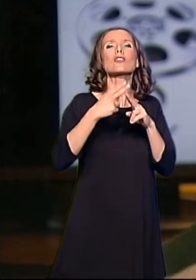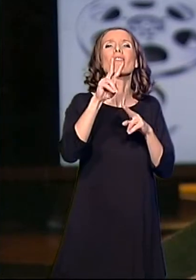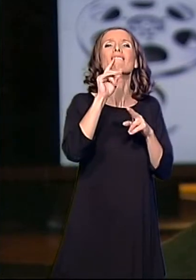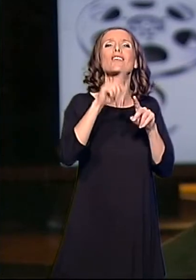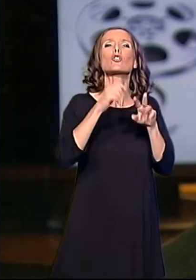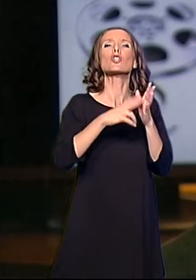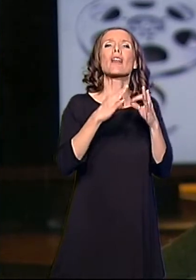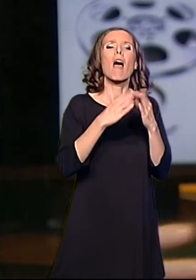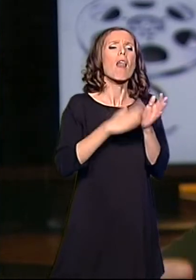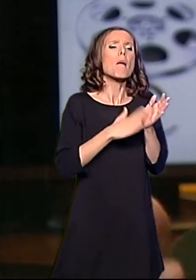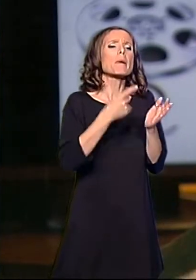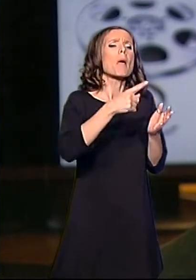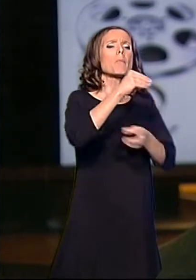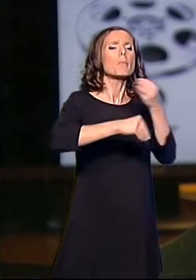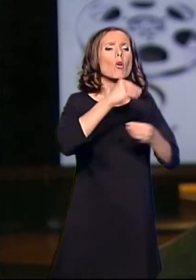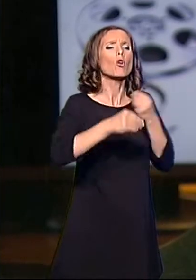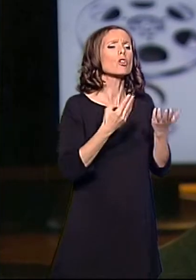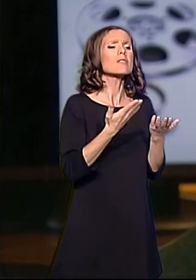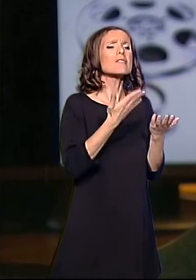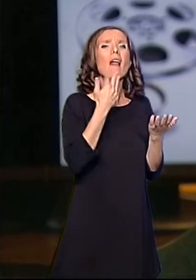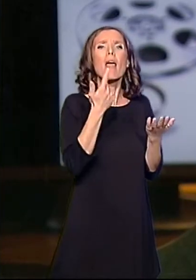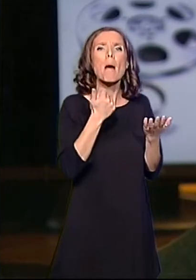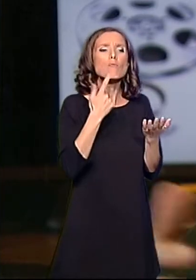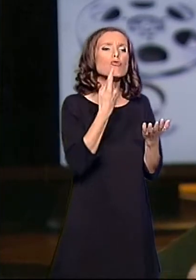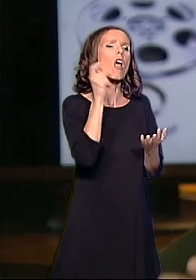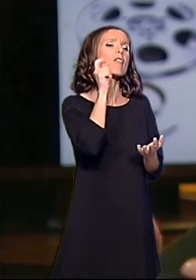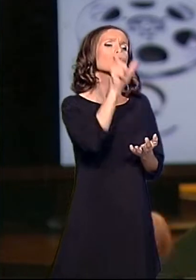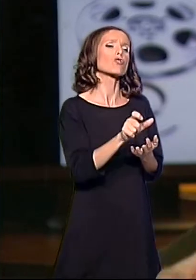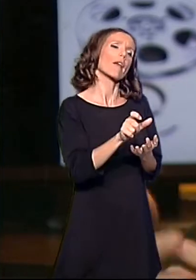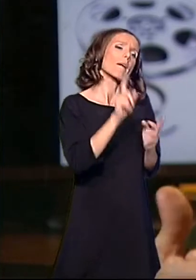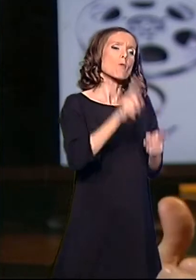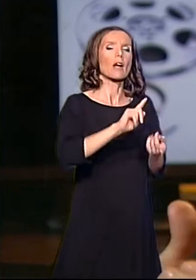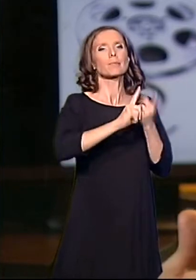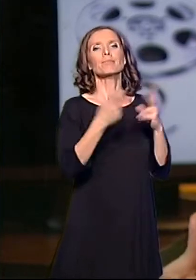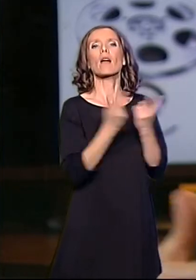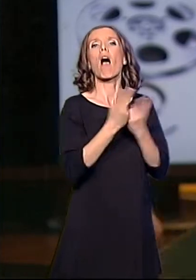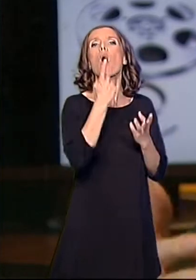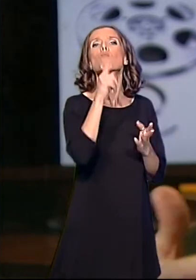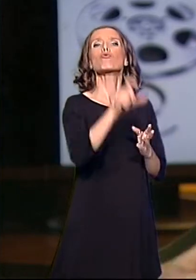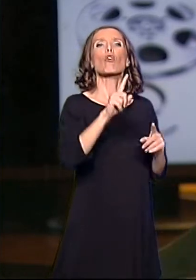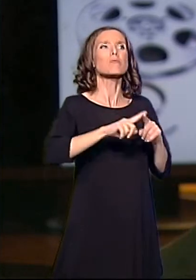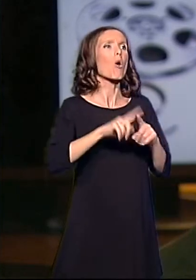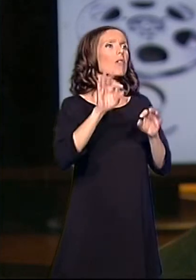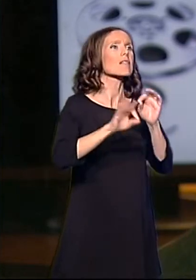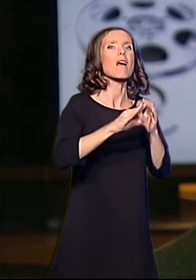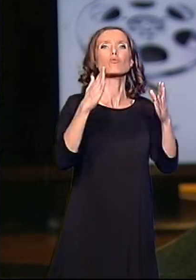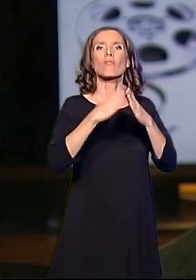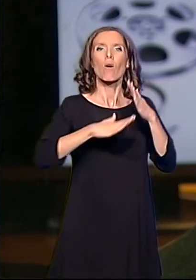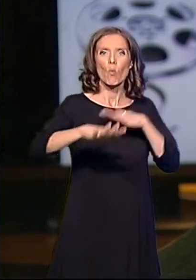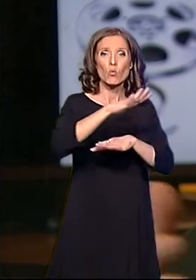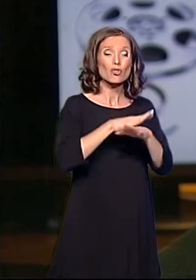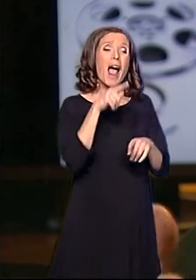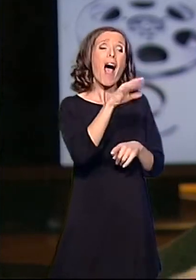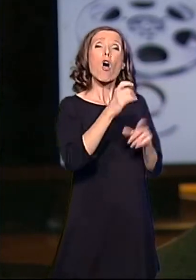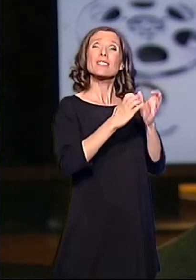prosto nasledi kuću i nasledi porodično ime, ovde ima ekonomski vid. Ona mora da postane muškarac